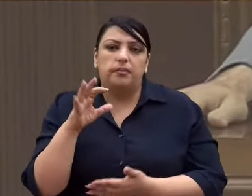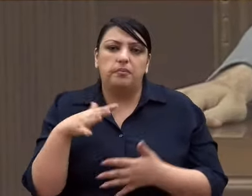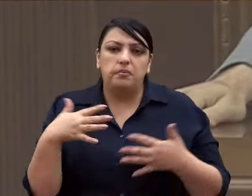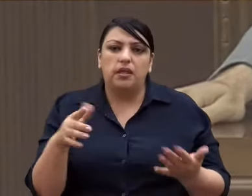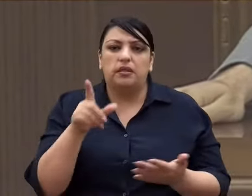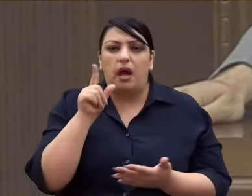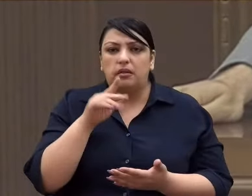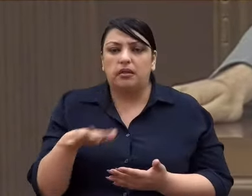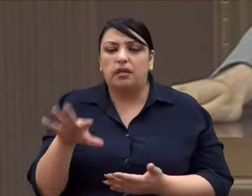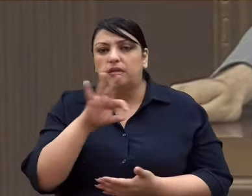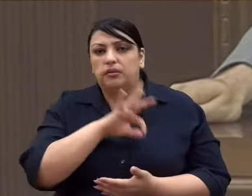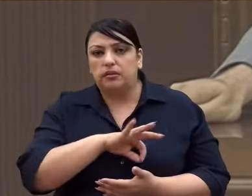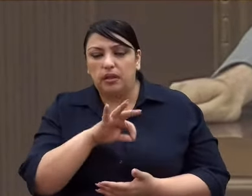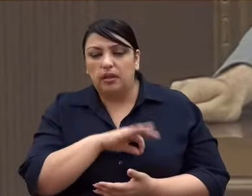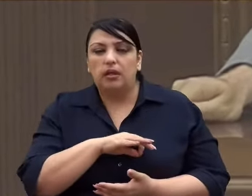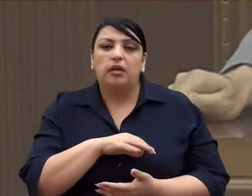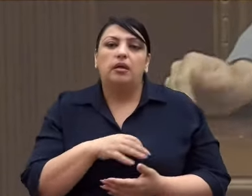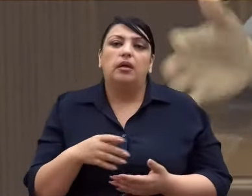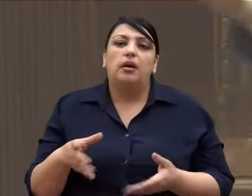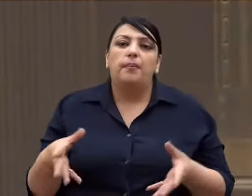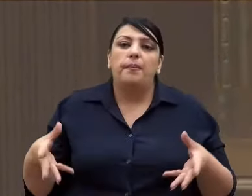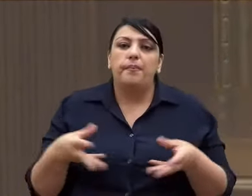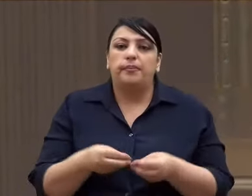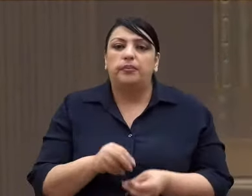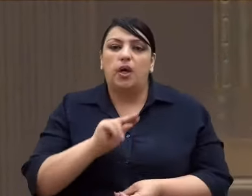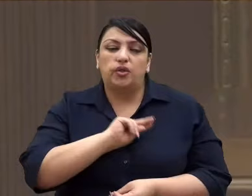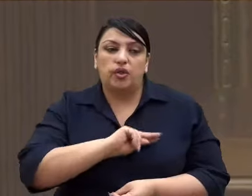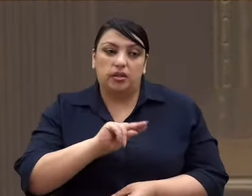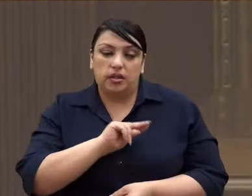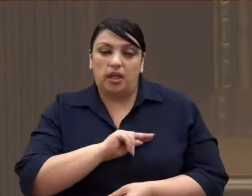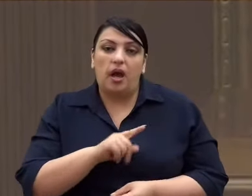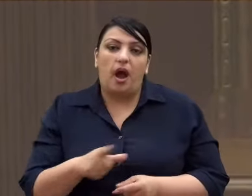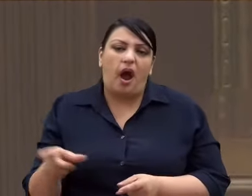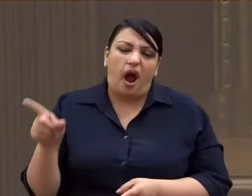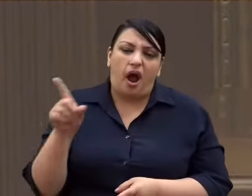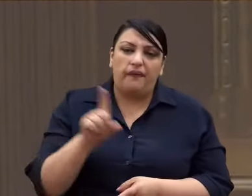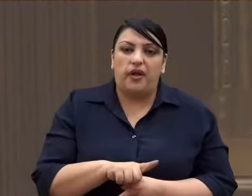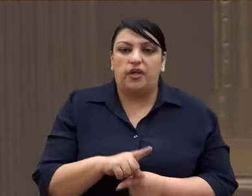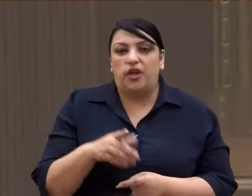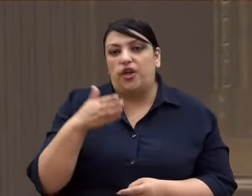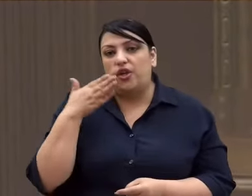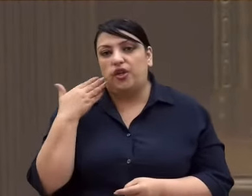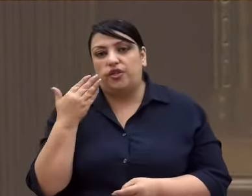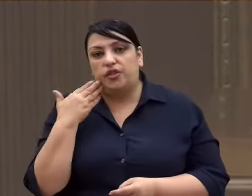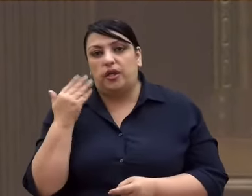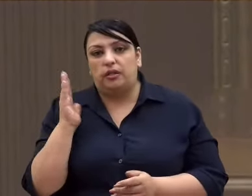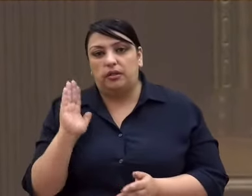և Հայաստանի հետ համագործակցության խորացումը կդարձնի ավելի հեշտ, հետևաբար սա